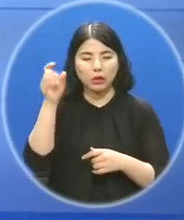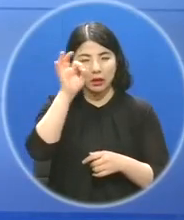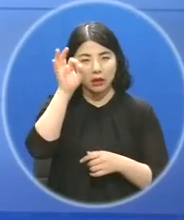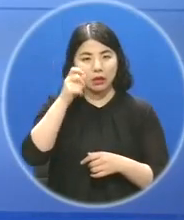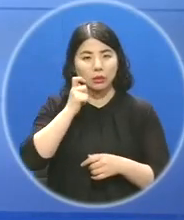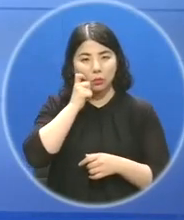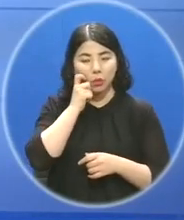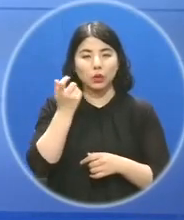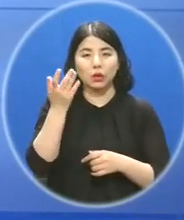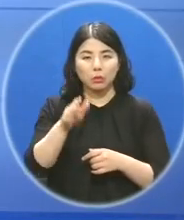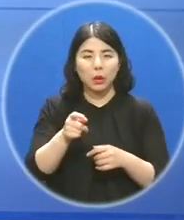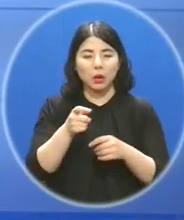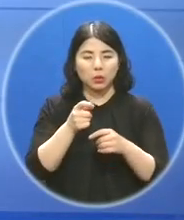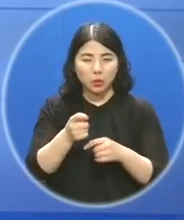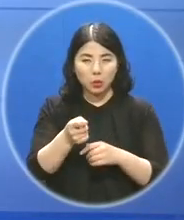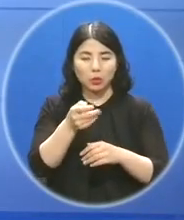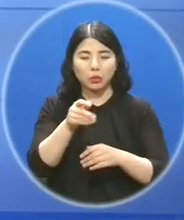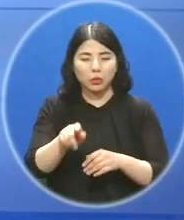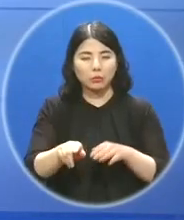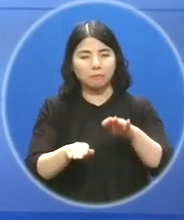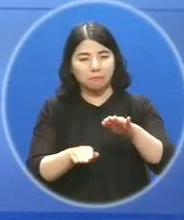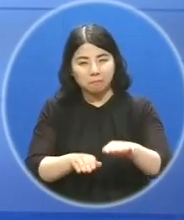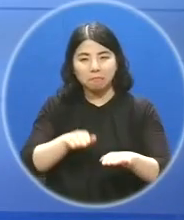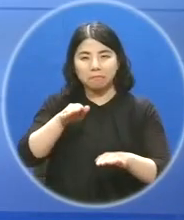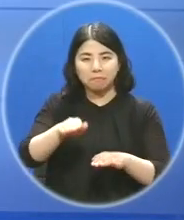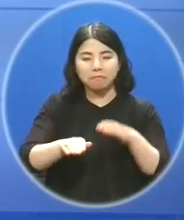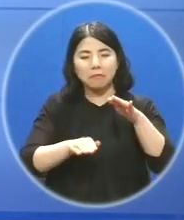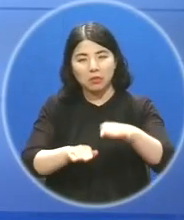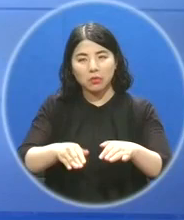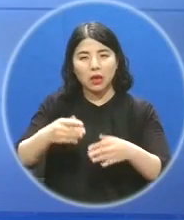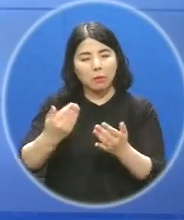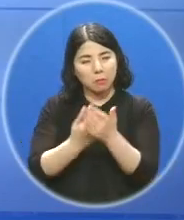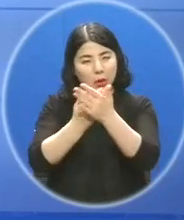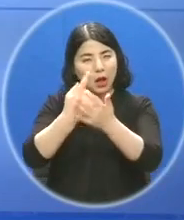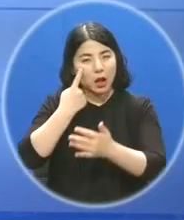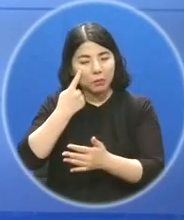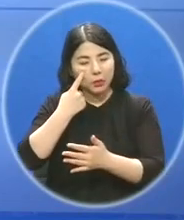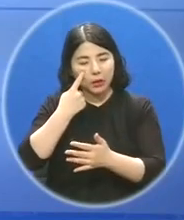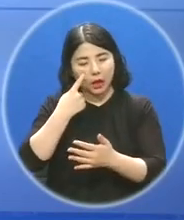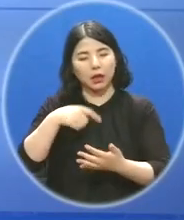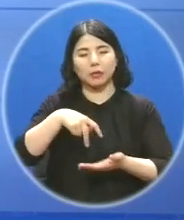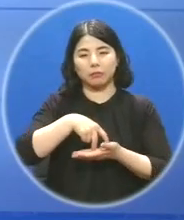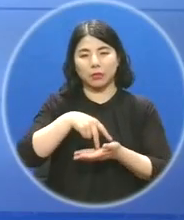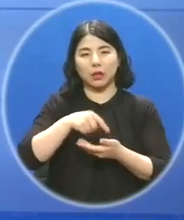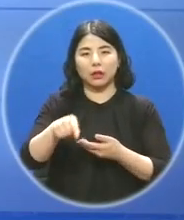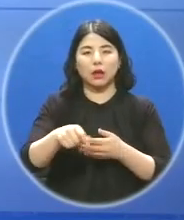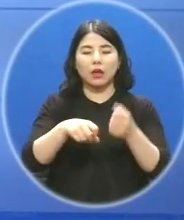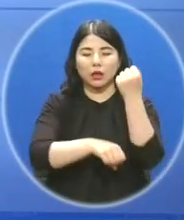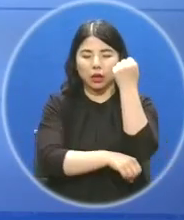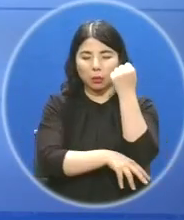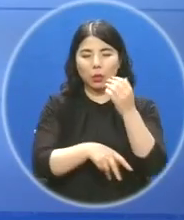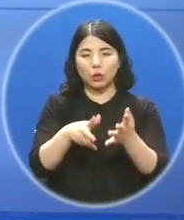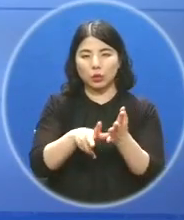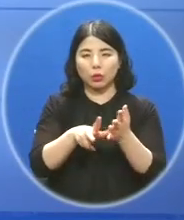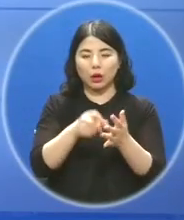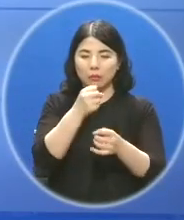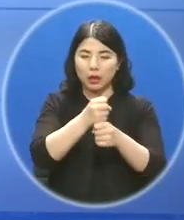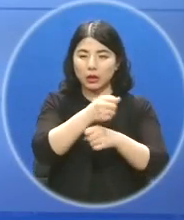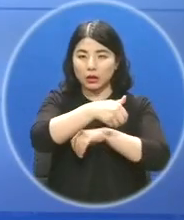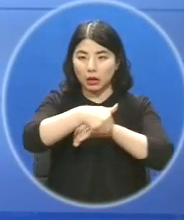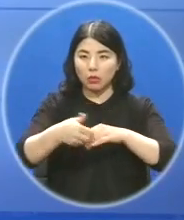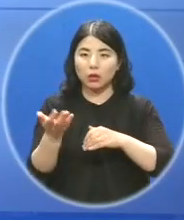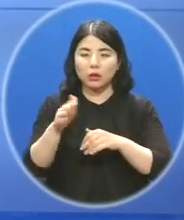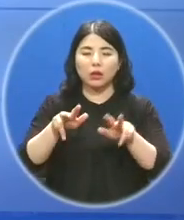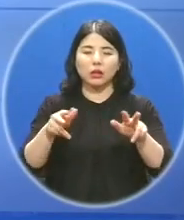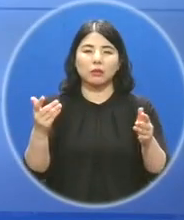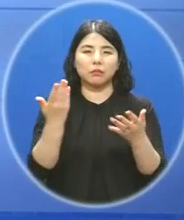그래도 조금씩 한 발짝씩 좀 나아가자 그런 측면에서. 그 기본 조례 안에 그것을 담으려고는 하고 있습니다. 그런데 아직 그것을